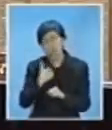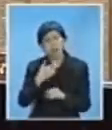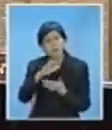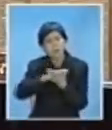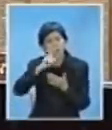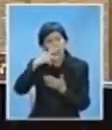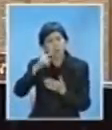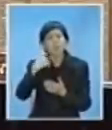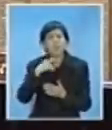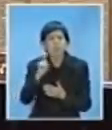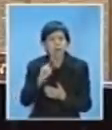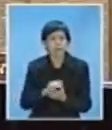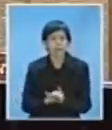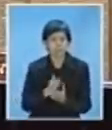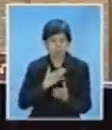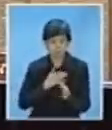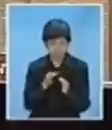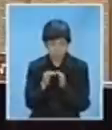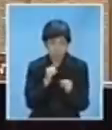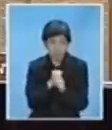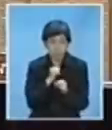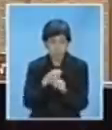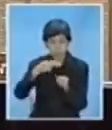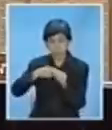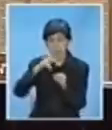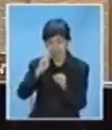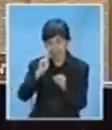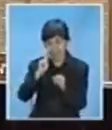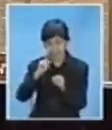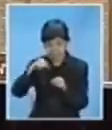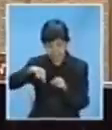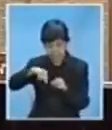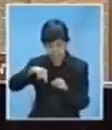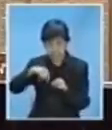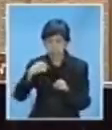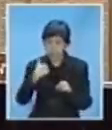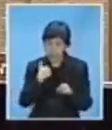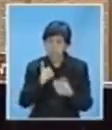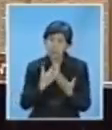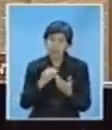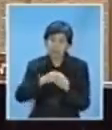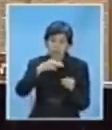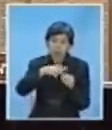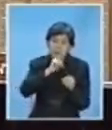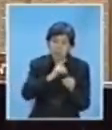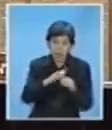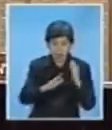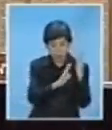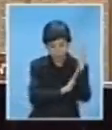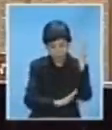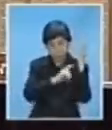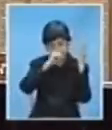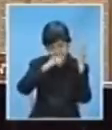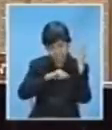ทศไทยได้ประโยชน์อย่างนี้ครับคุณภาพของแก๊สในพื้นที่ทับซ้อนเนี่ยกับคุณภาพแก๊สในอ่าวไทยเหมือนกันเนี่ย